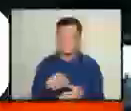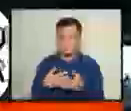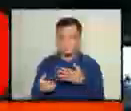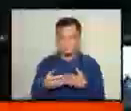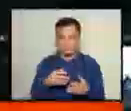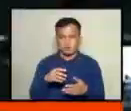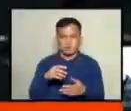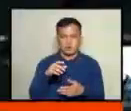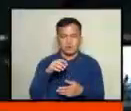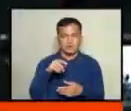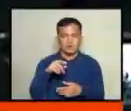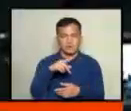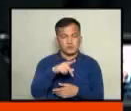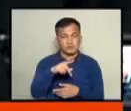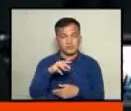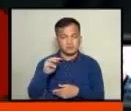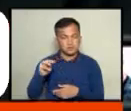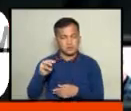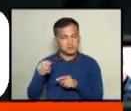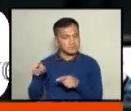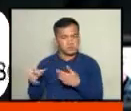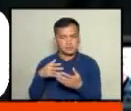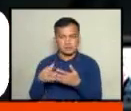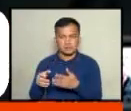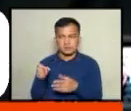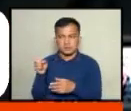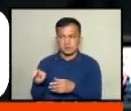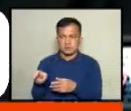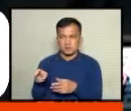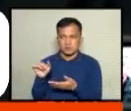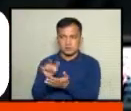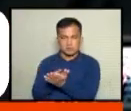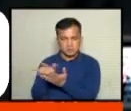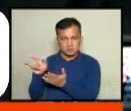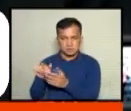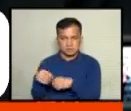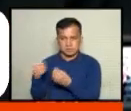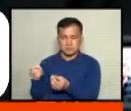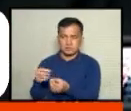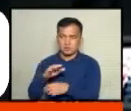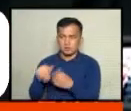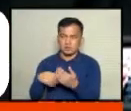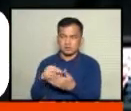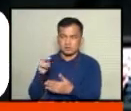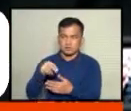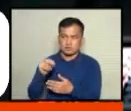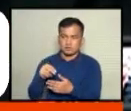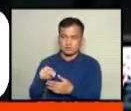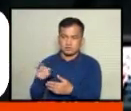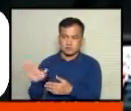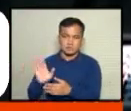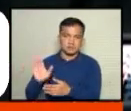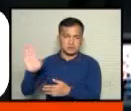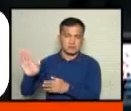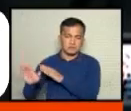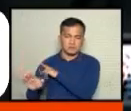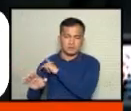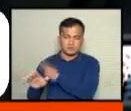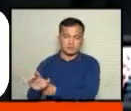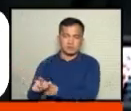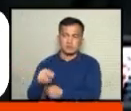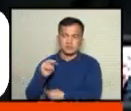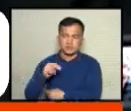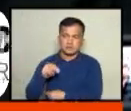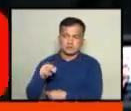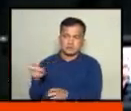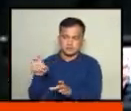ito ay inaatasan natin ng airline na ibigay yung lahat ng pangangailangan within their powers,